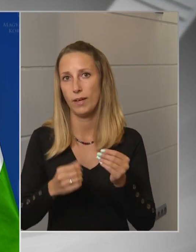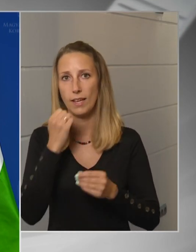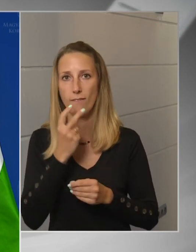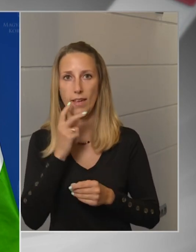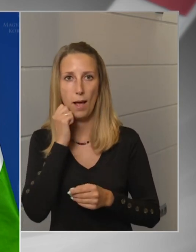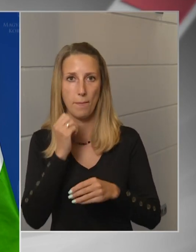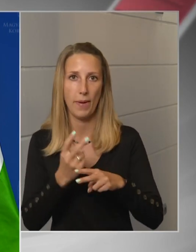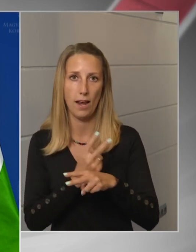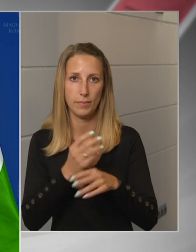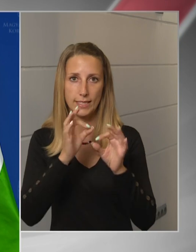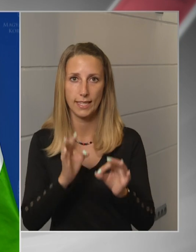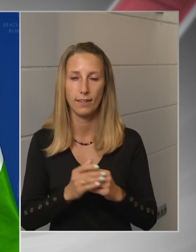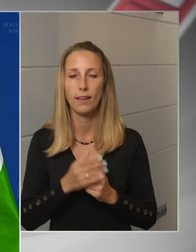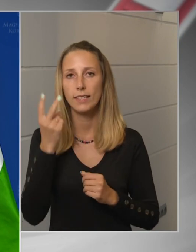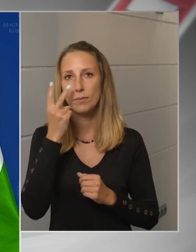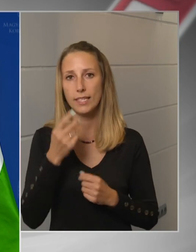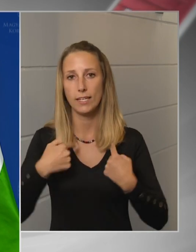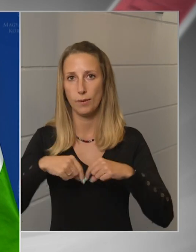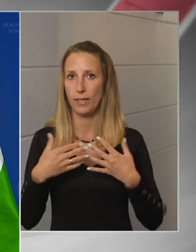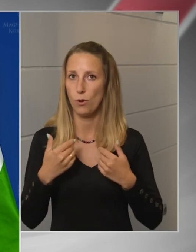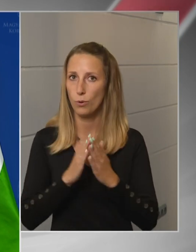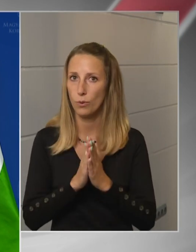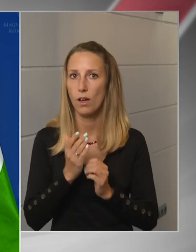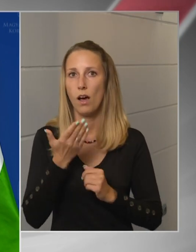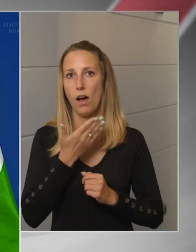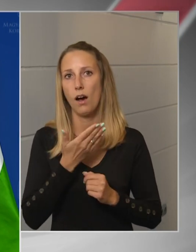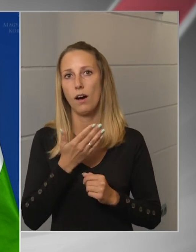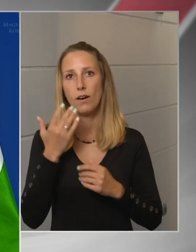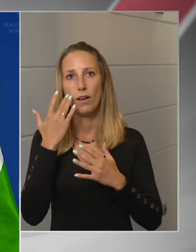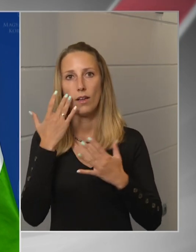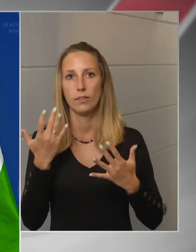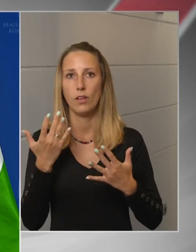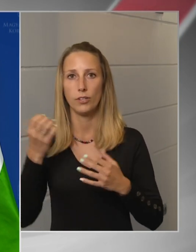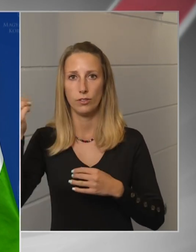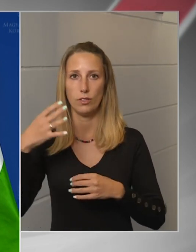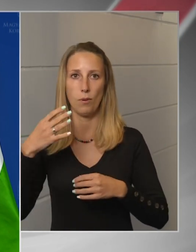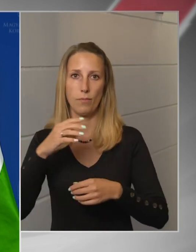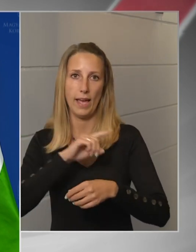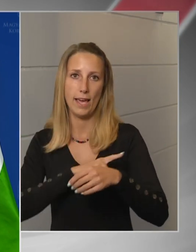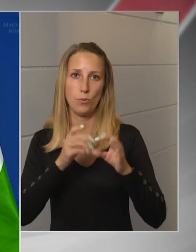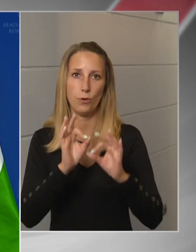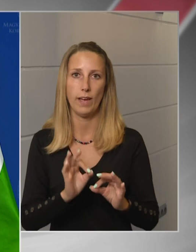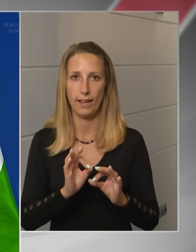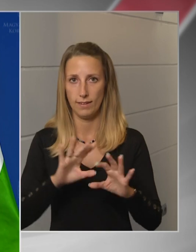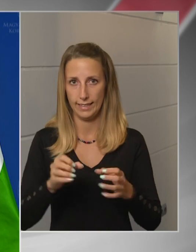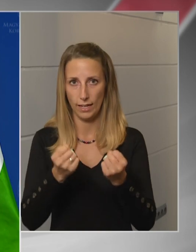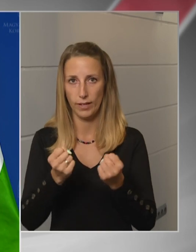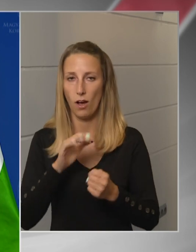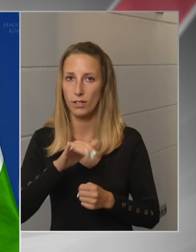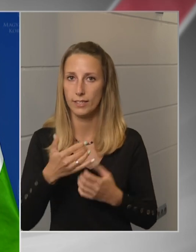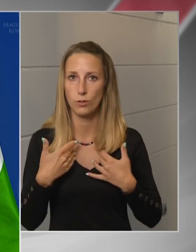állami cég. Tehát természetesen mi örülünk annak, hogyha nagy naperőműek létrejönnek, annak is örülünk, hogyha